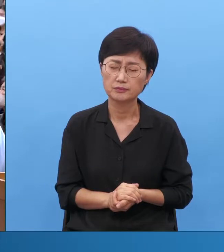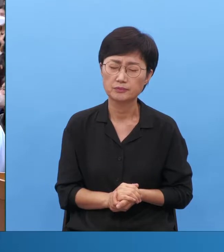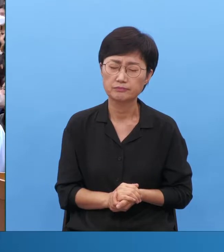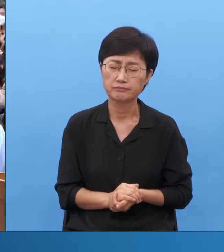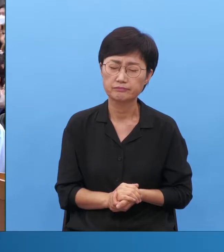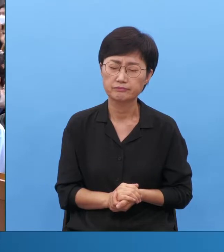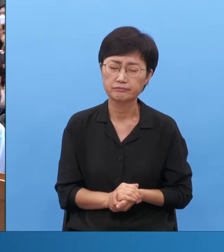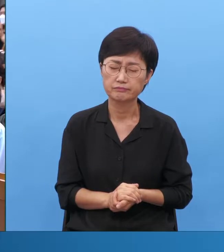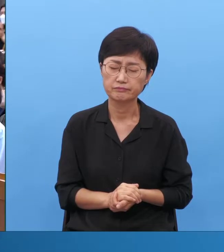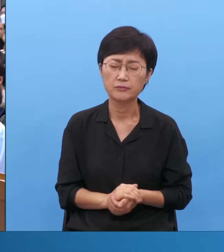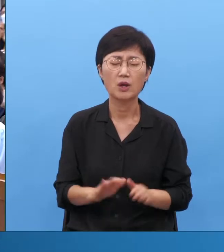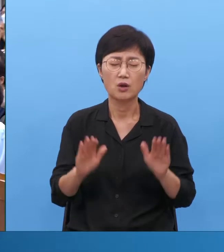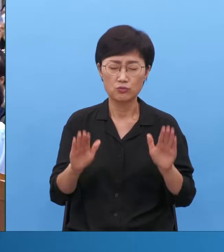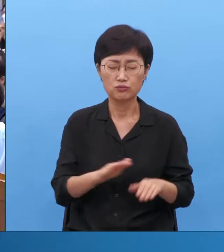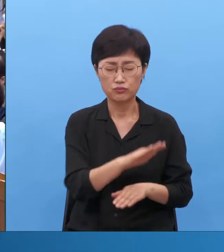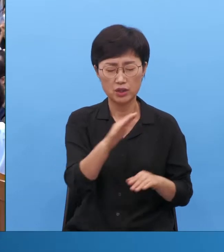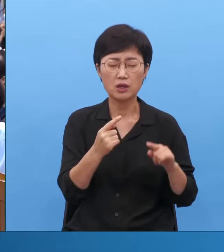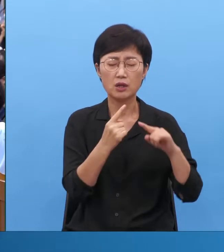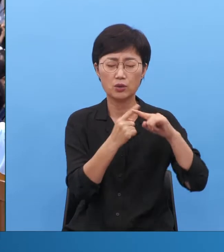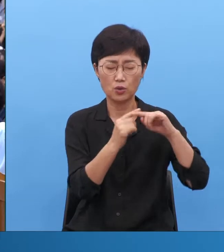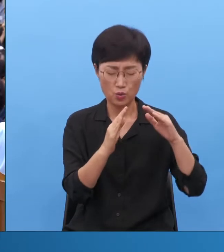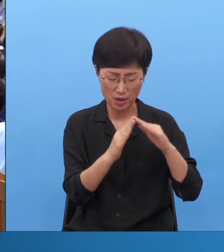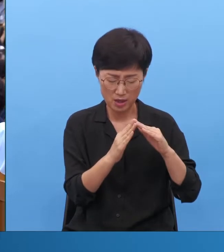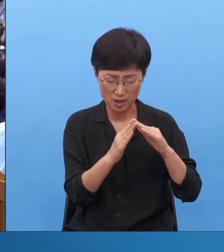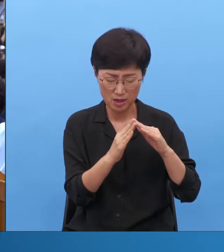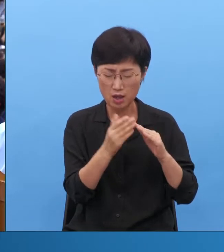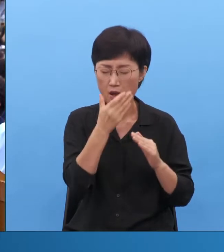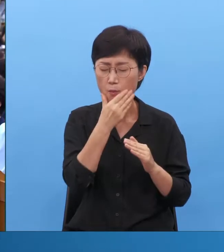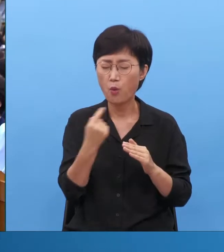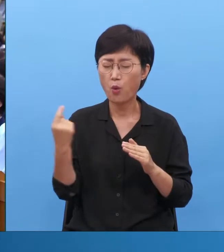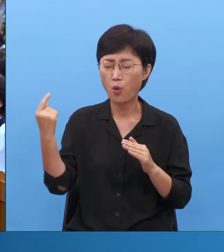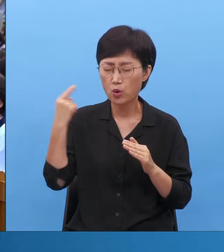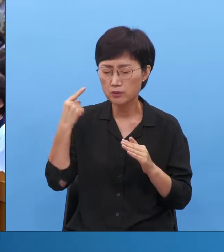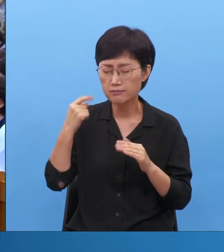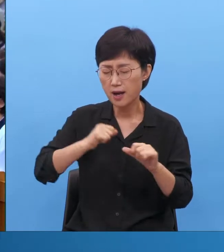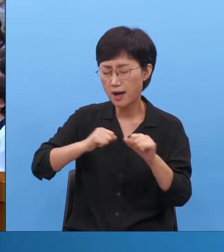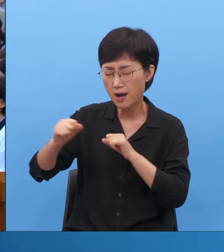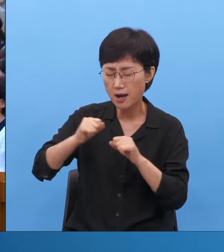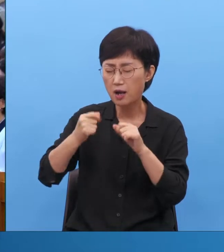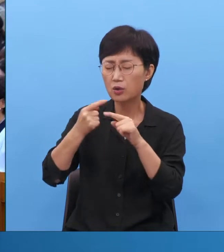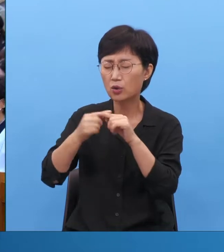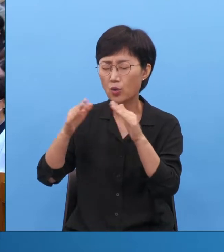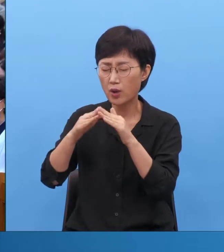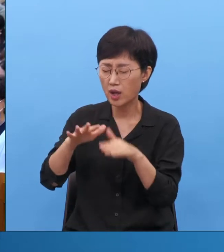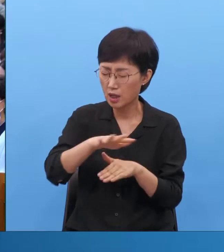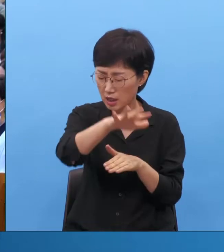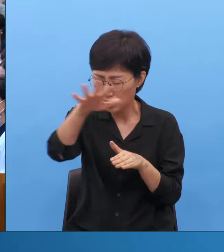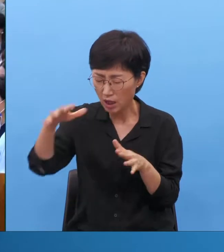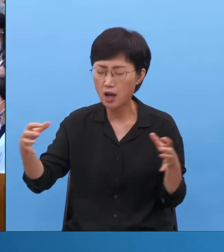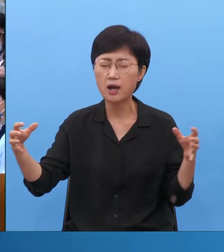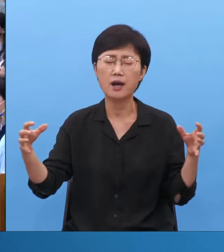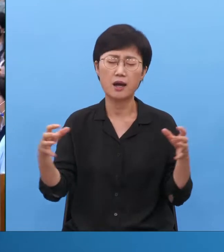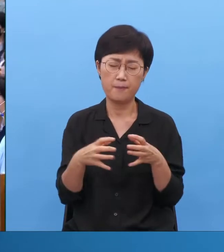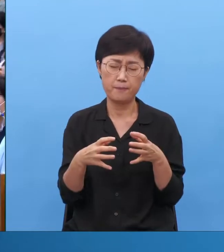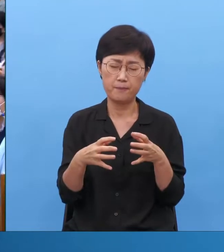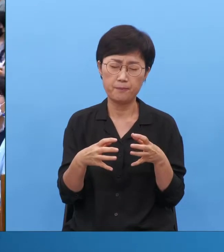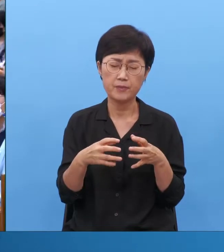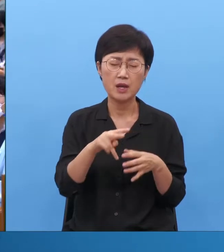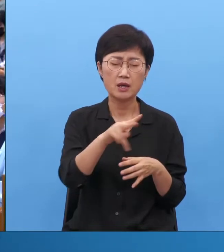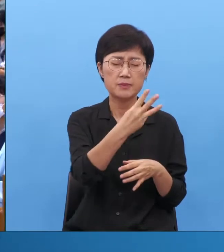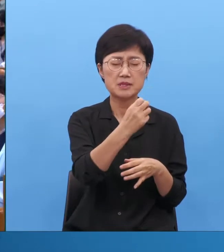message. 우리 교회와 복음운동에 동참하는 모든 교회를 통하여 237 나라와 5천